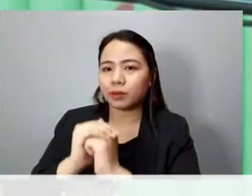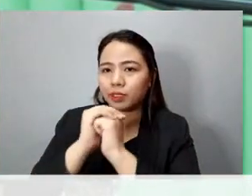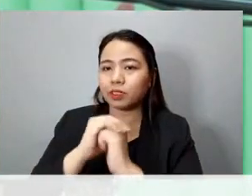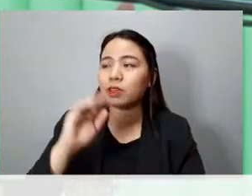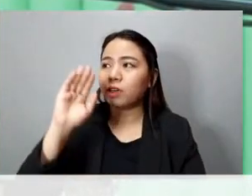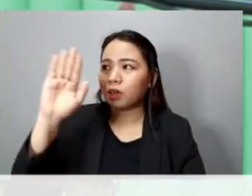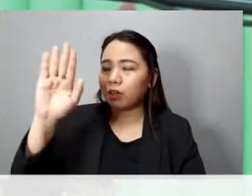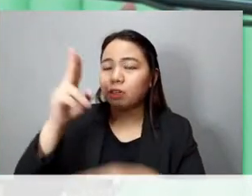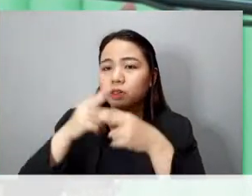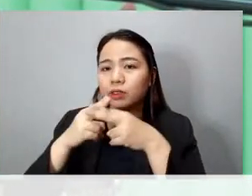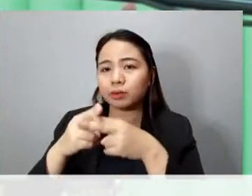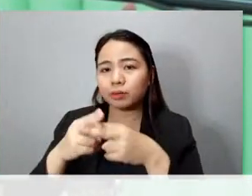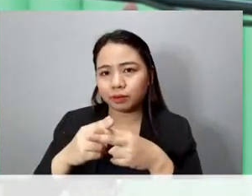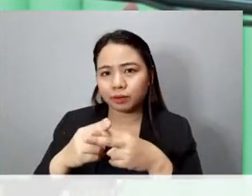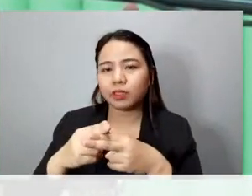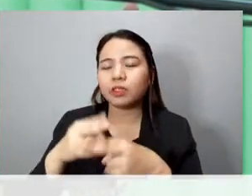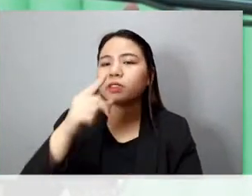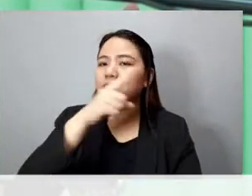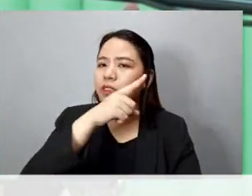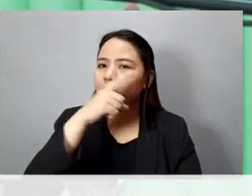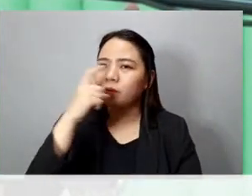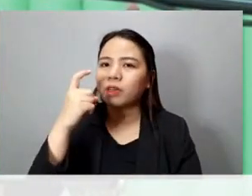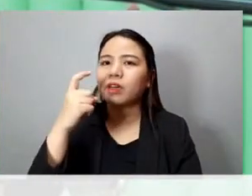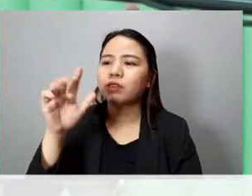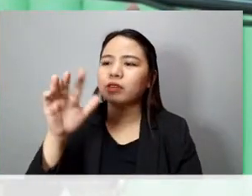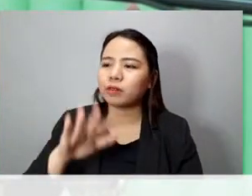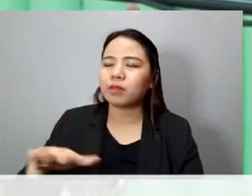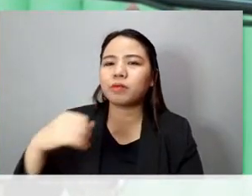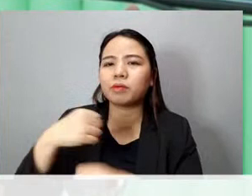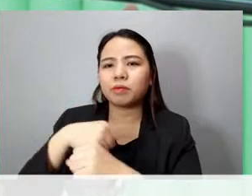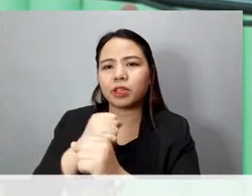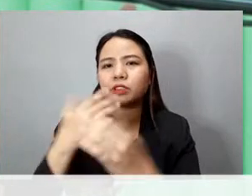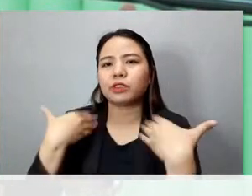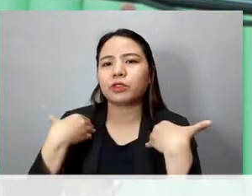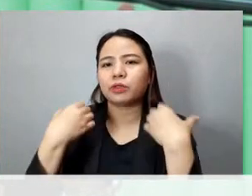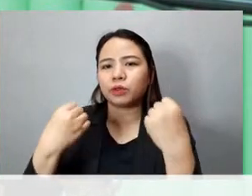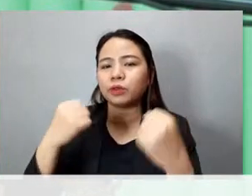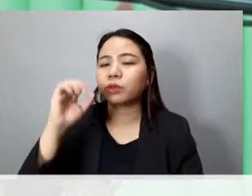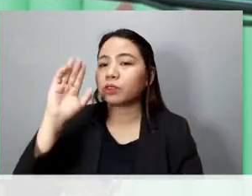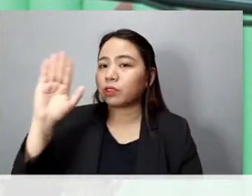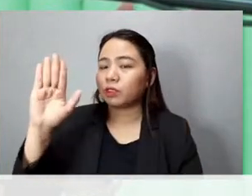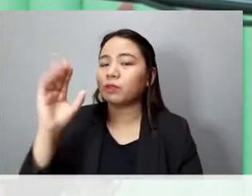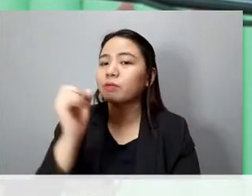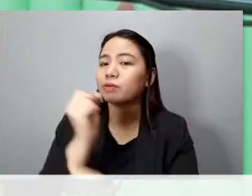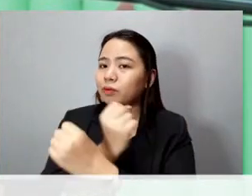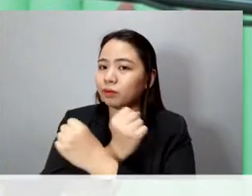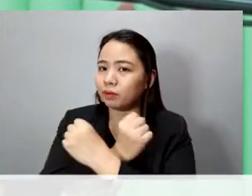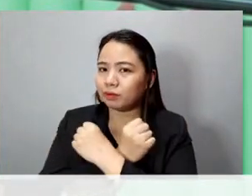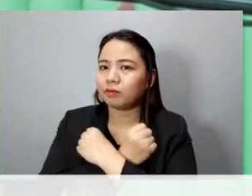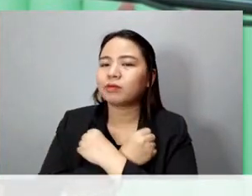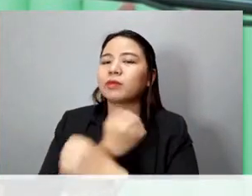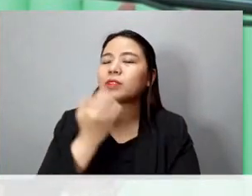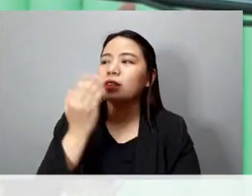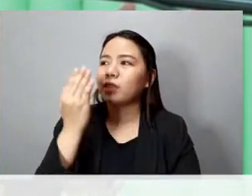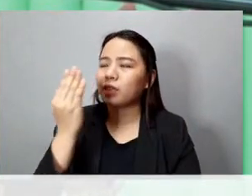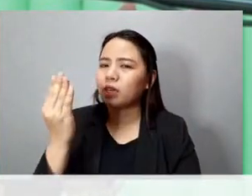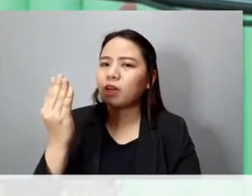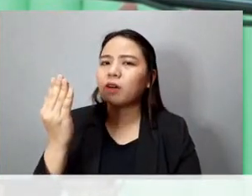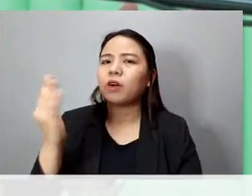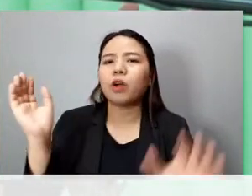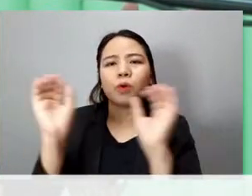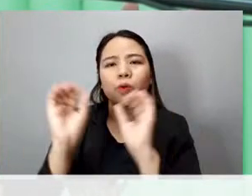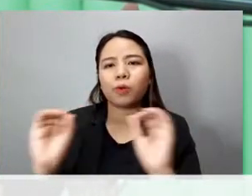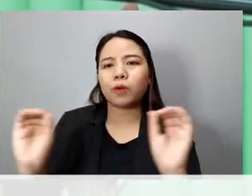sapagkat sa mga pinatatatag sa iyong pag-ibig, ikaw ay walang